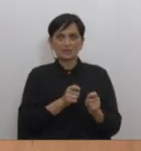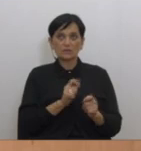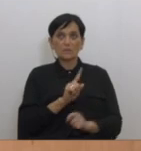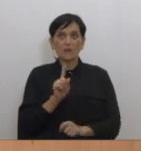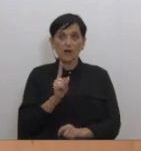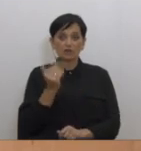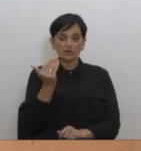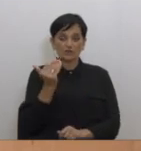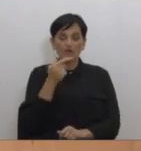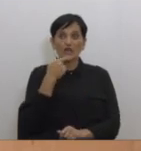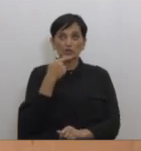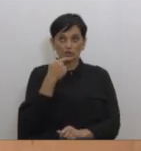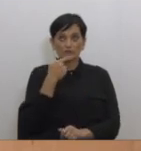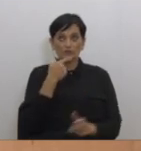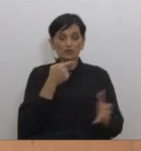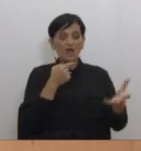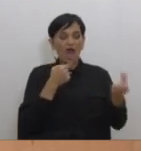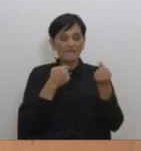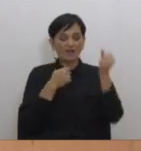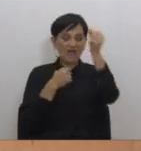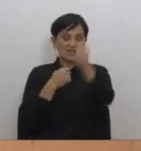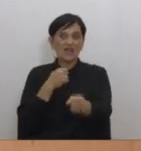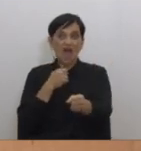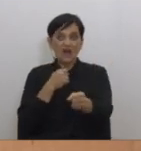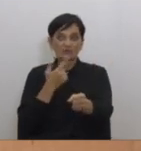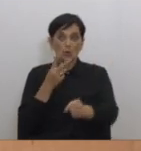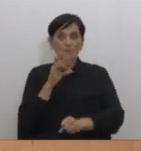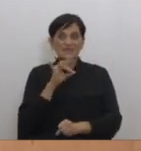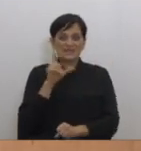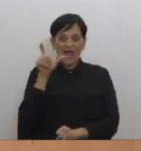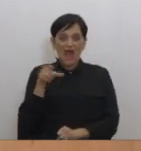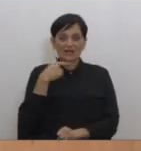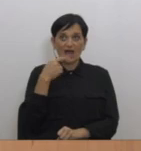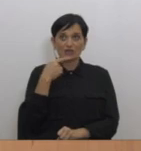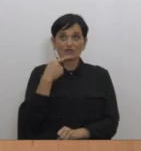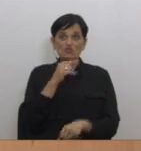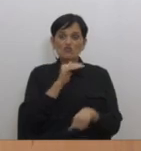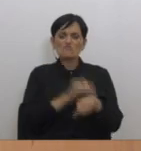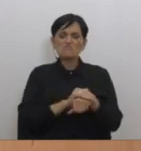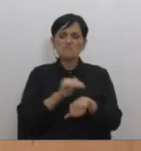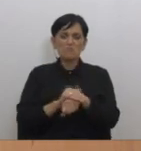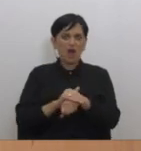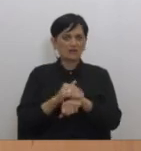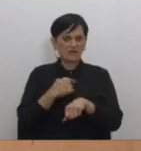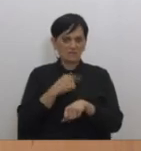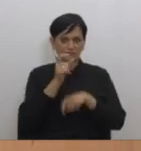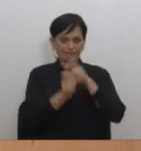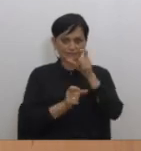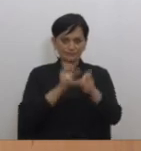მაგრამ თქვენ თქვით, რომ ავიღეთ და დავდეთო. რა ვიცი, მდინარაძემ თქვა. სულ ფაქტებით გესაუბრებით.